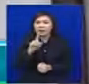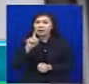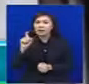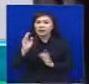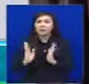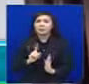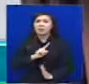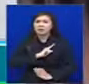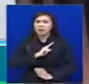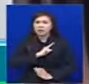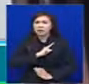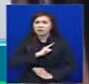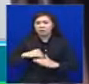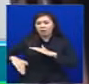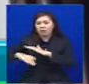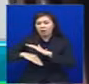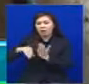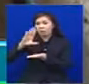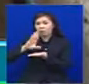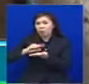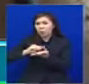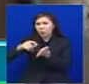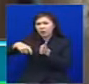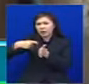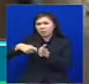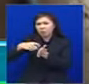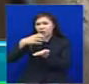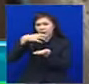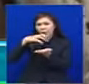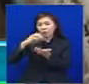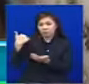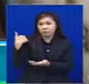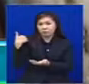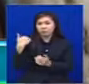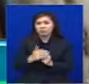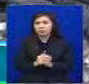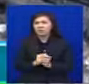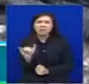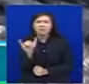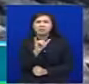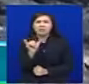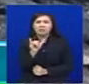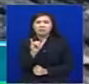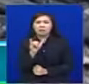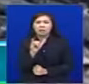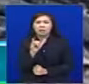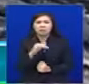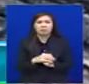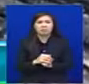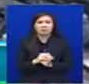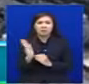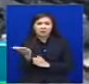จ้าหน้าที่พอจะเปิดเผยข้อมูลสาเหตุได้บ้างหรือยังครับว่าเกิดจากอะไร ครับยังเลยครับตั้งแต่เข้าไปเมื่อตอนเวลาประม